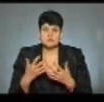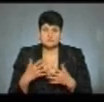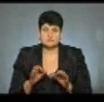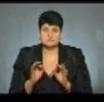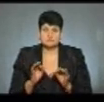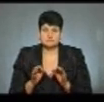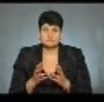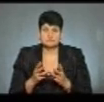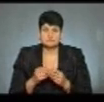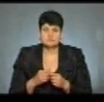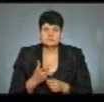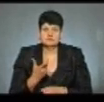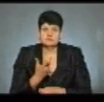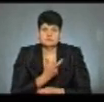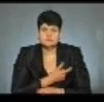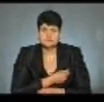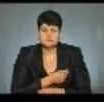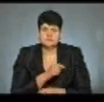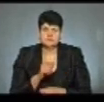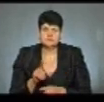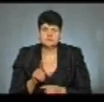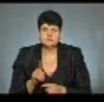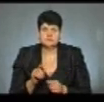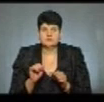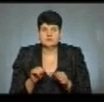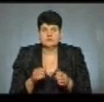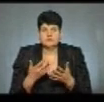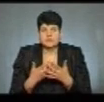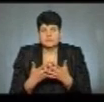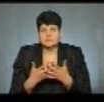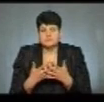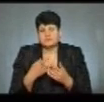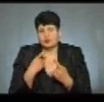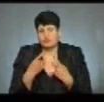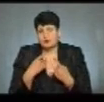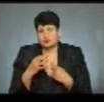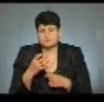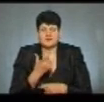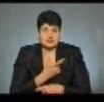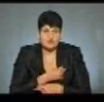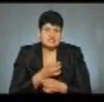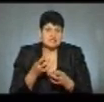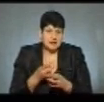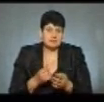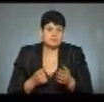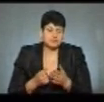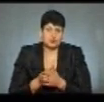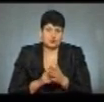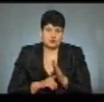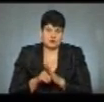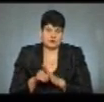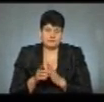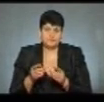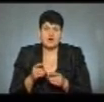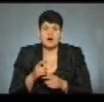достатній кількості вакциною через те, що, мабуть, ми говоримо завжди, що вакцинуватися треба до початку епідсезону або